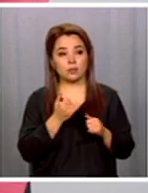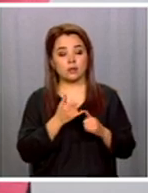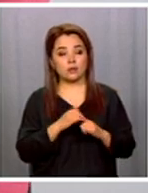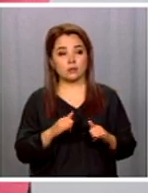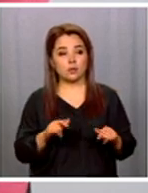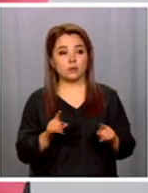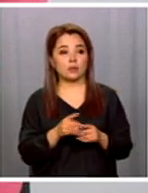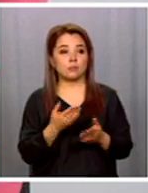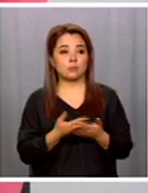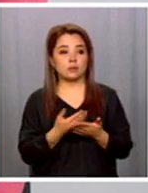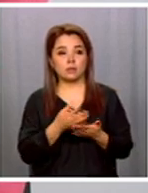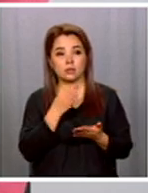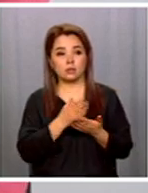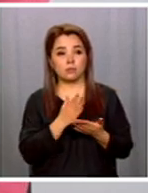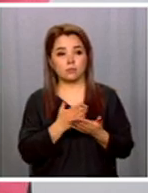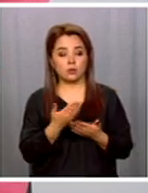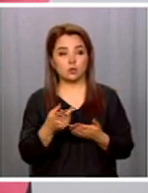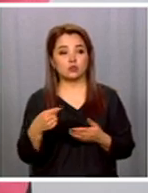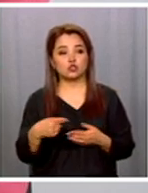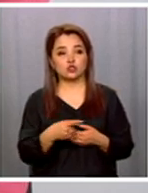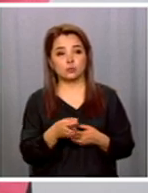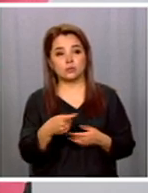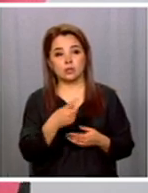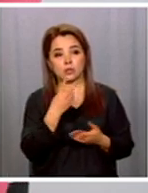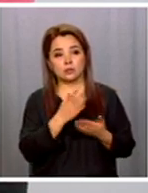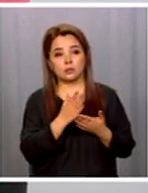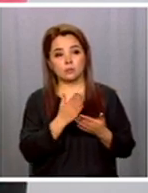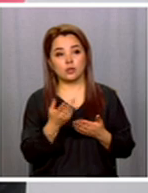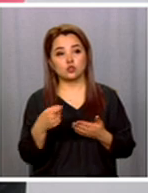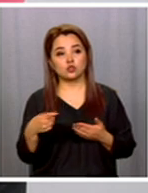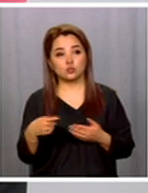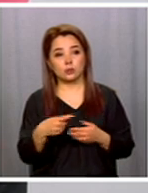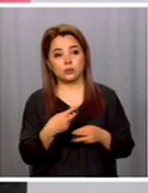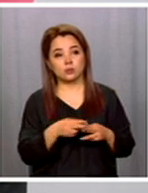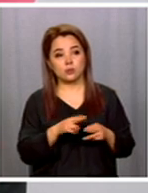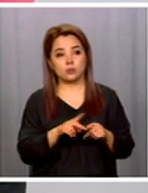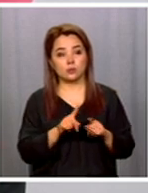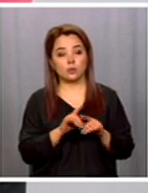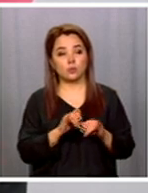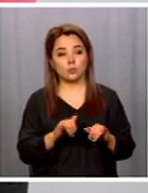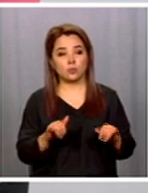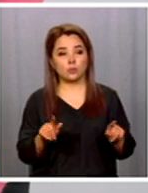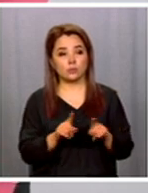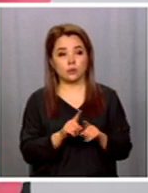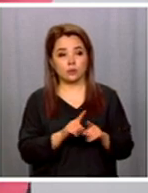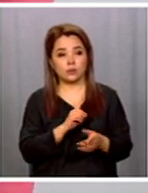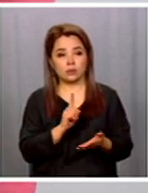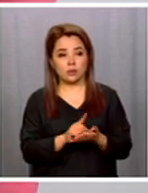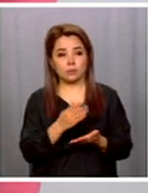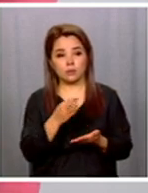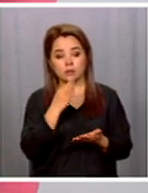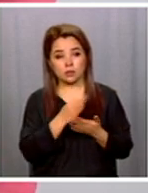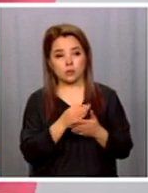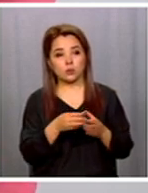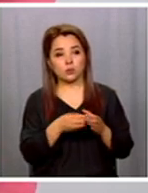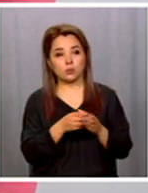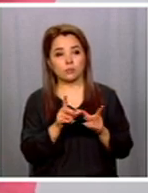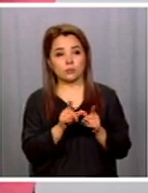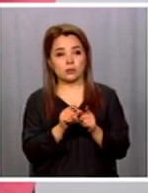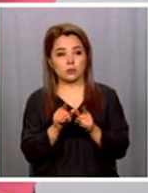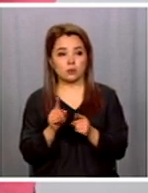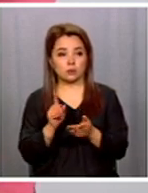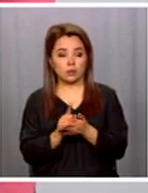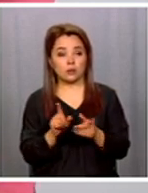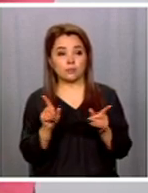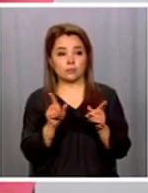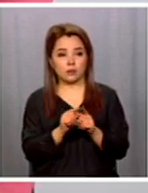мысал. Бұл жерде шұбалшаң көрсетілген. Шұбалшаң жынысты көбею кезінде міндетті түрде жұптасу керек. Ол